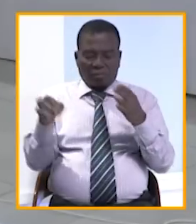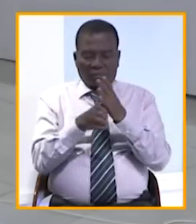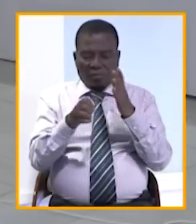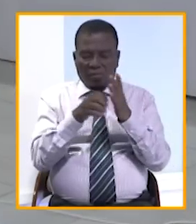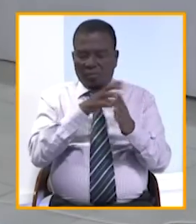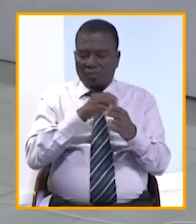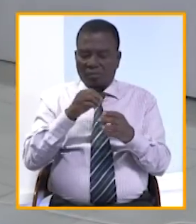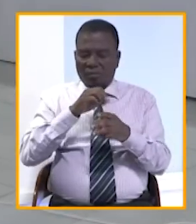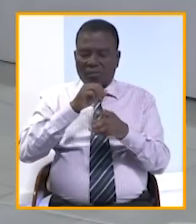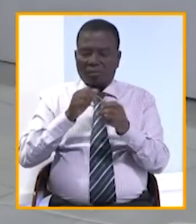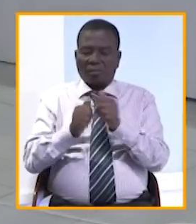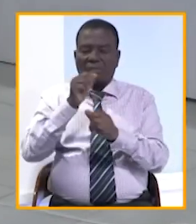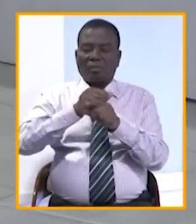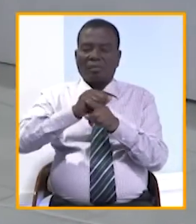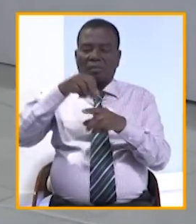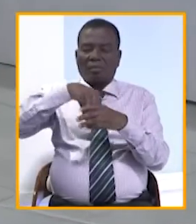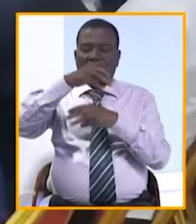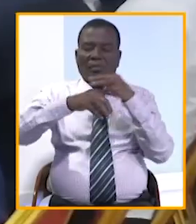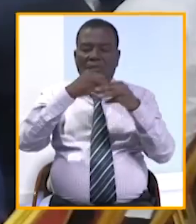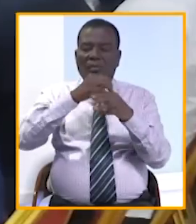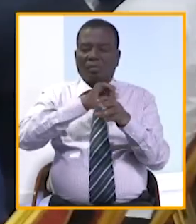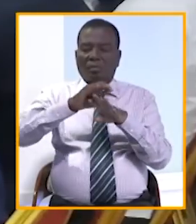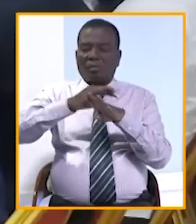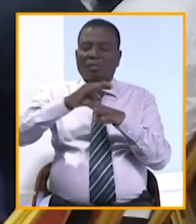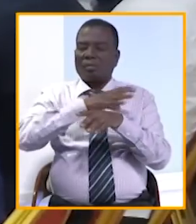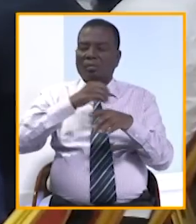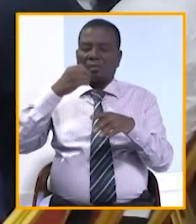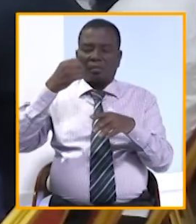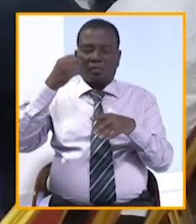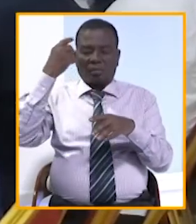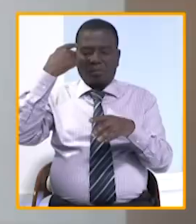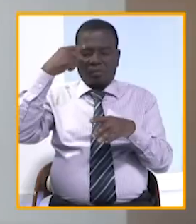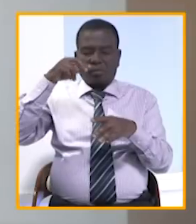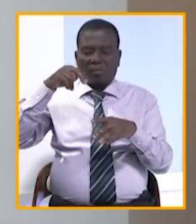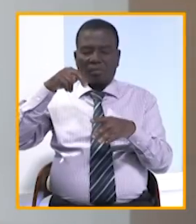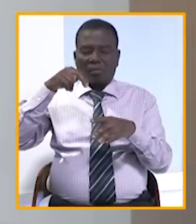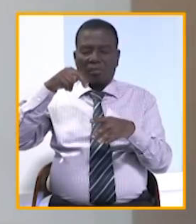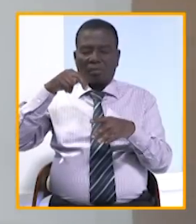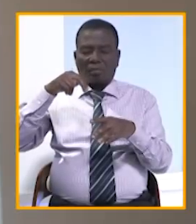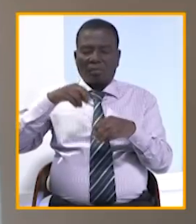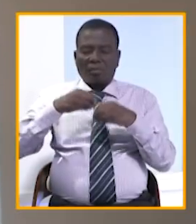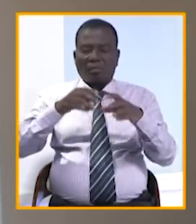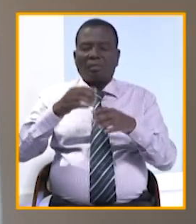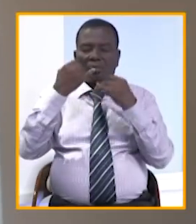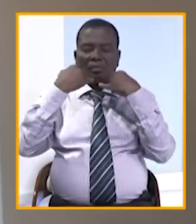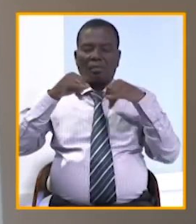Plus pratiquée dans le monde des affaires, cette technique consiste pour une entité donnée à collecter des